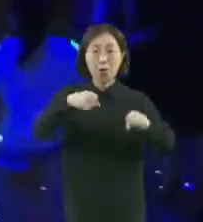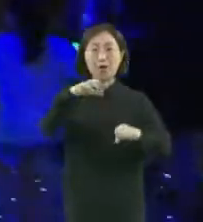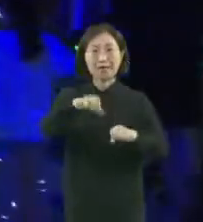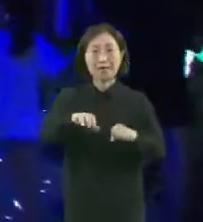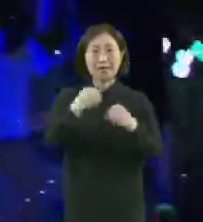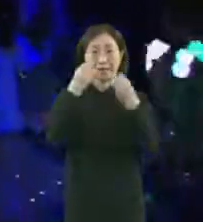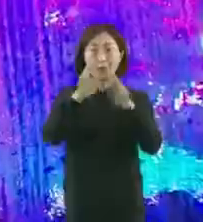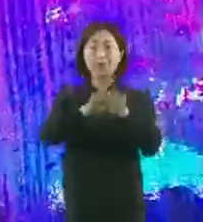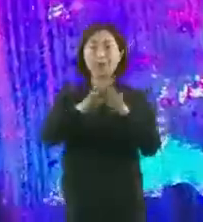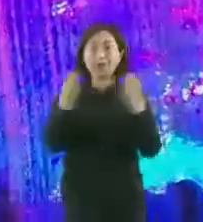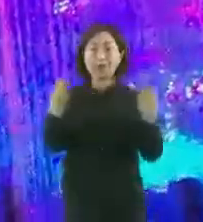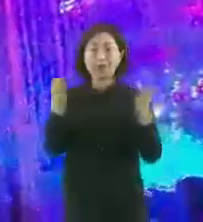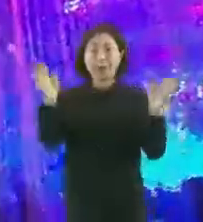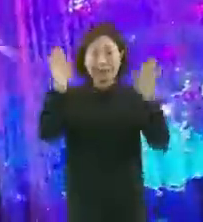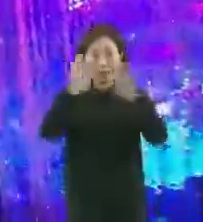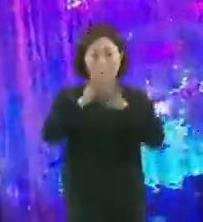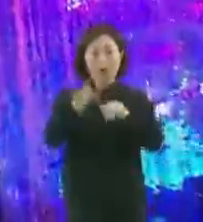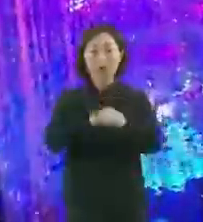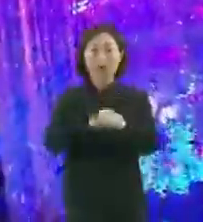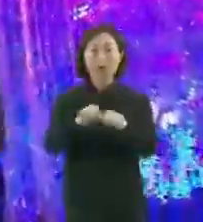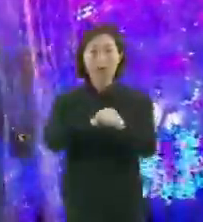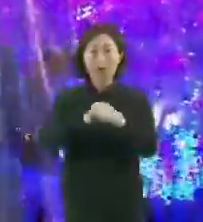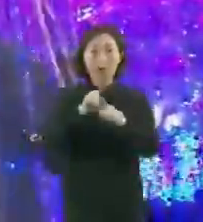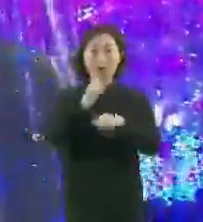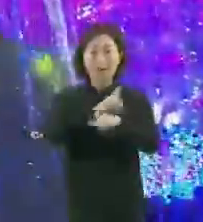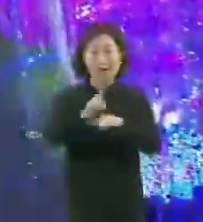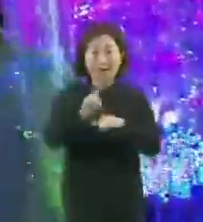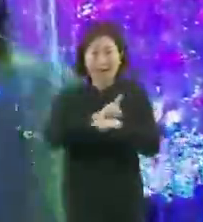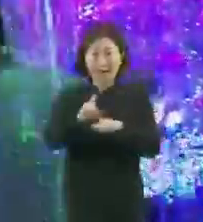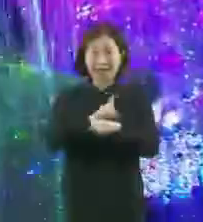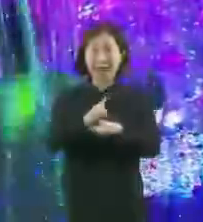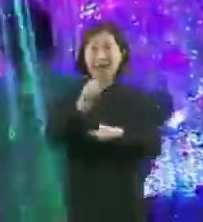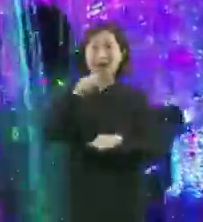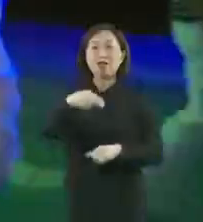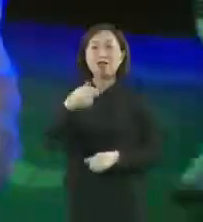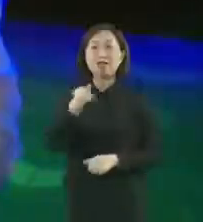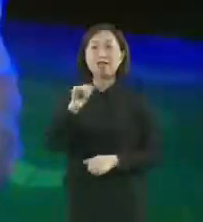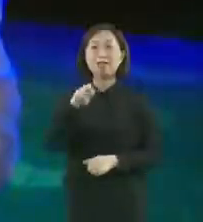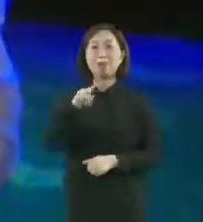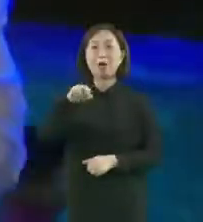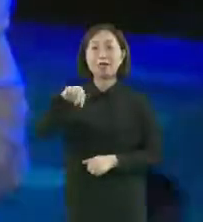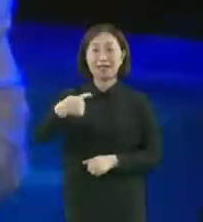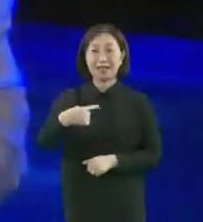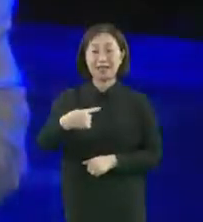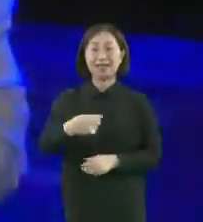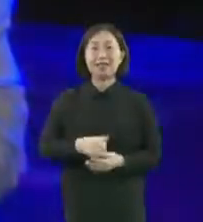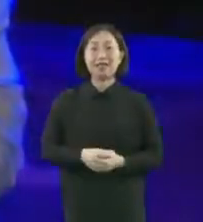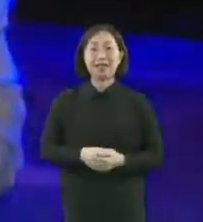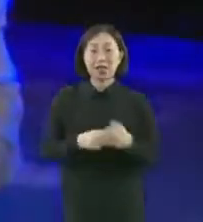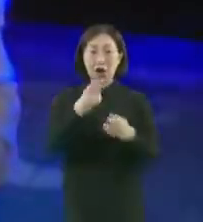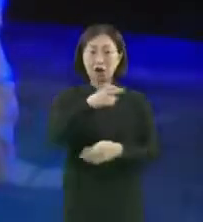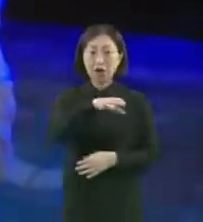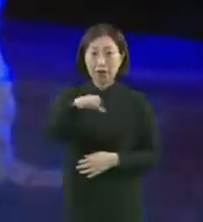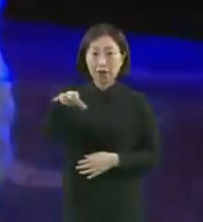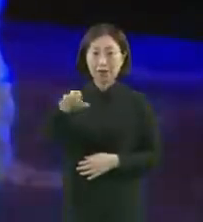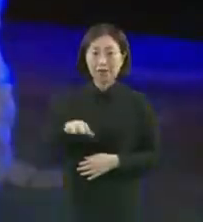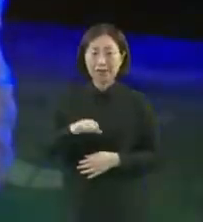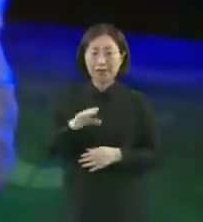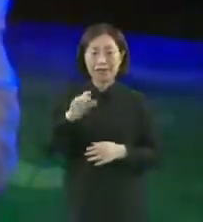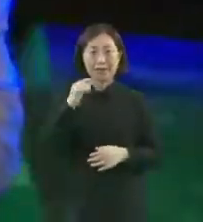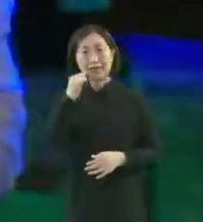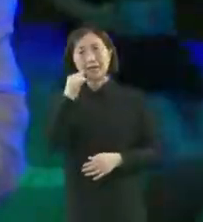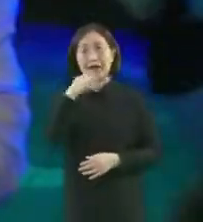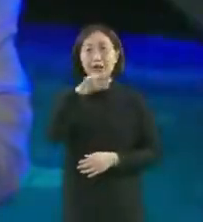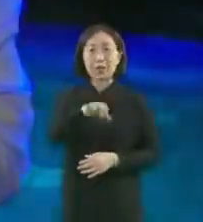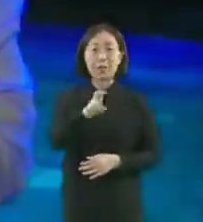새롭게 문을 연 야간 특화 디지털 테마공원 나이트 유니버스입니다. 12개 구역 중 아이들에게 가장 인기가